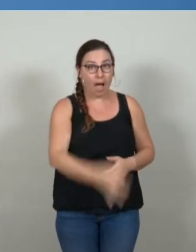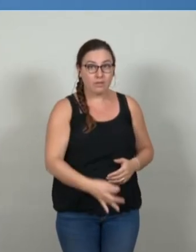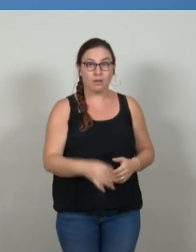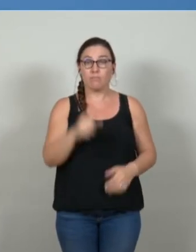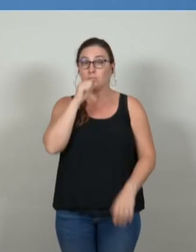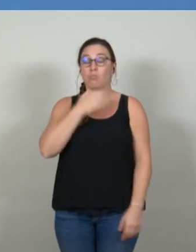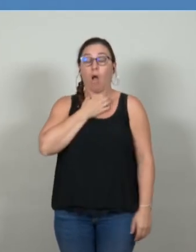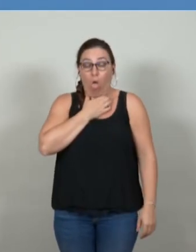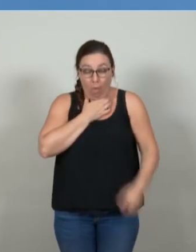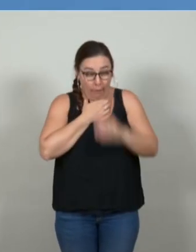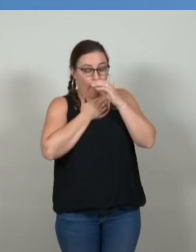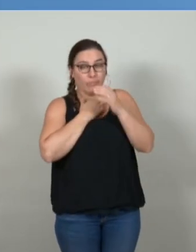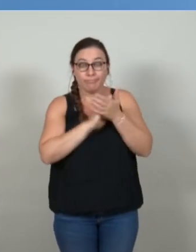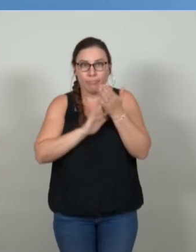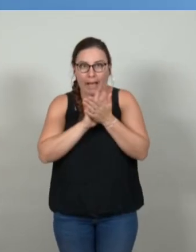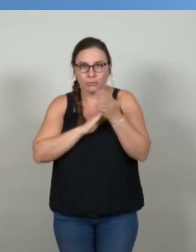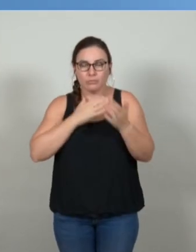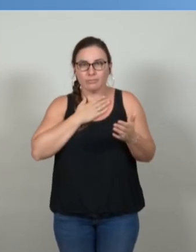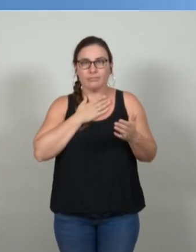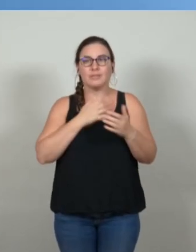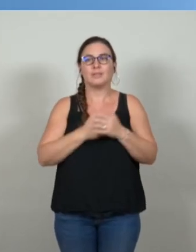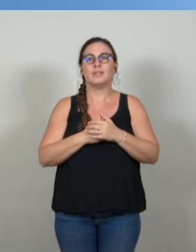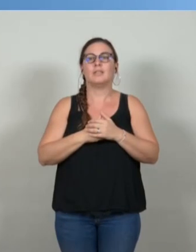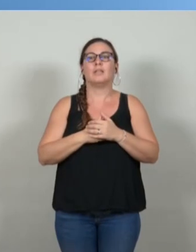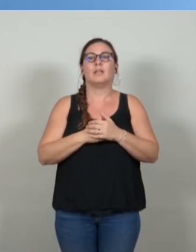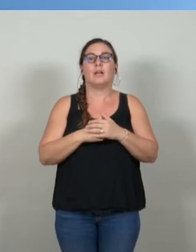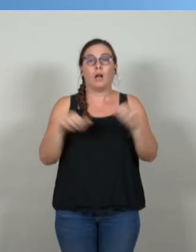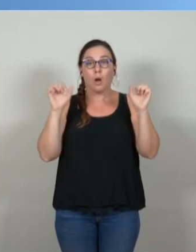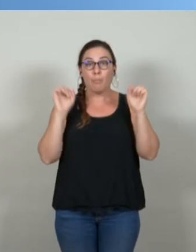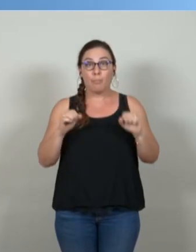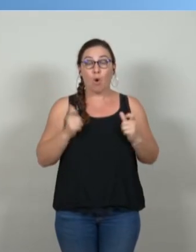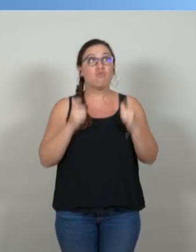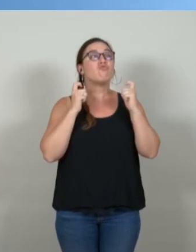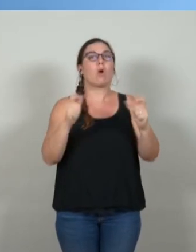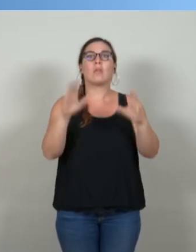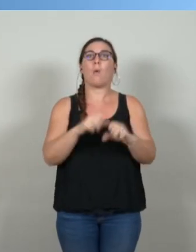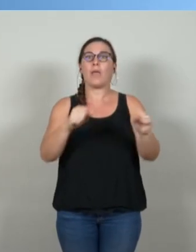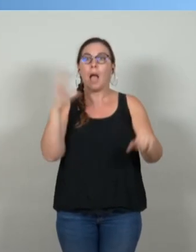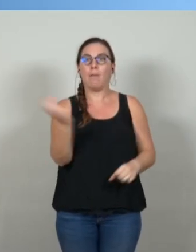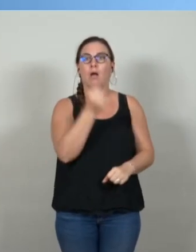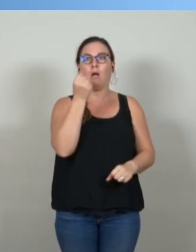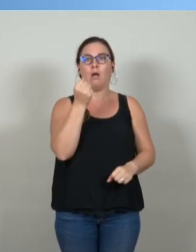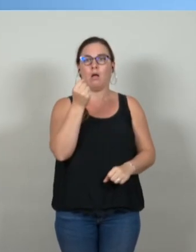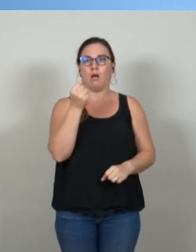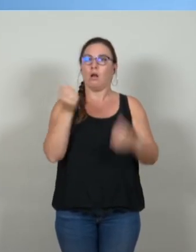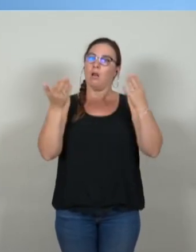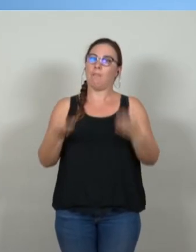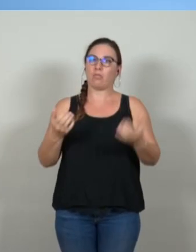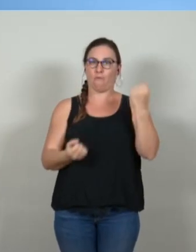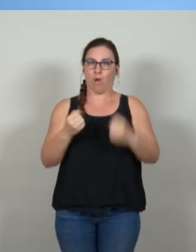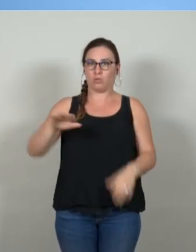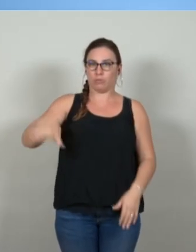m'en étouffe parce que c'était là une opportunité considérable et aujourd'hui quand même on voit monter les voitures